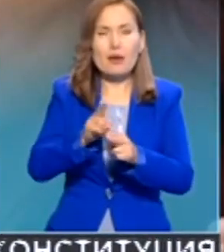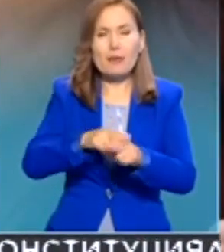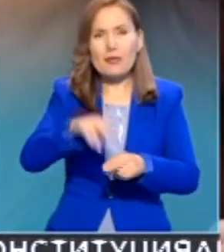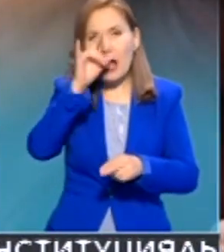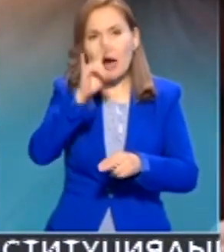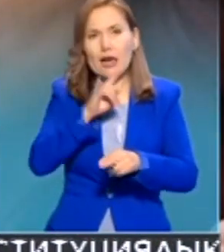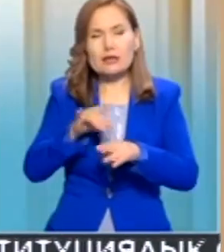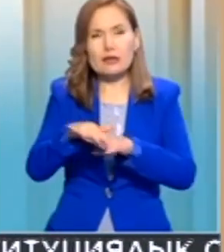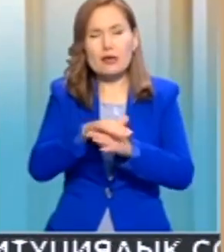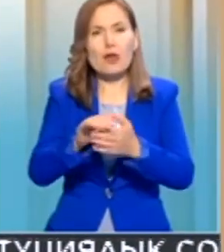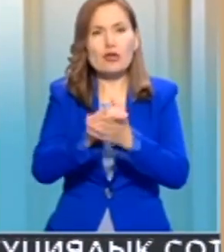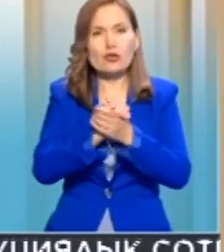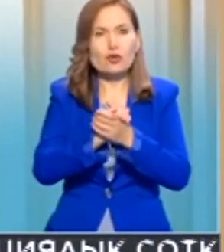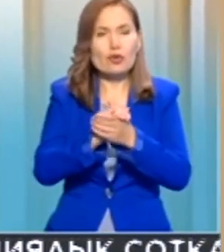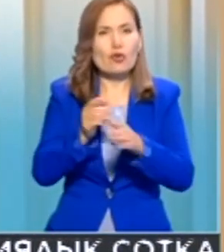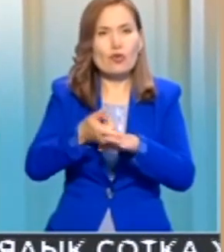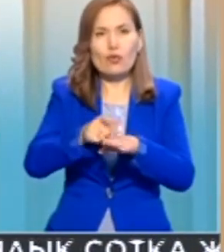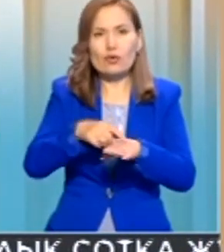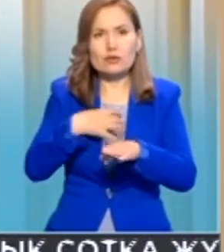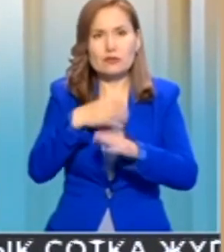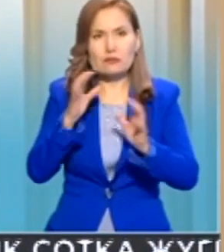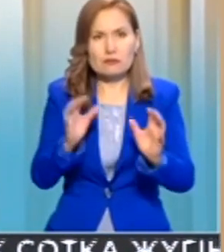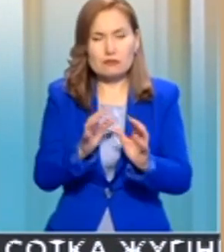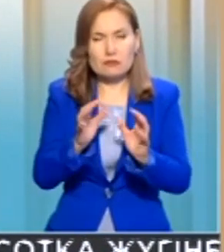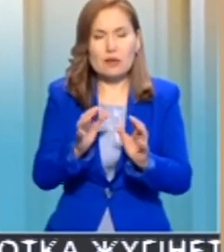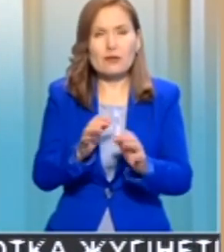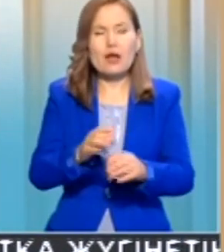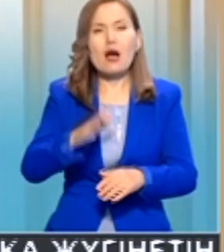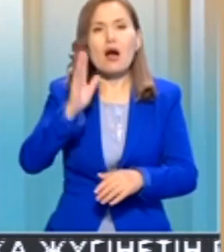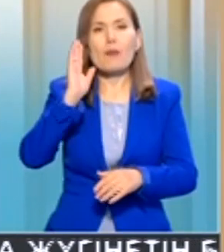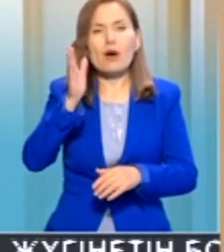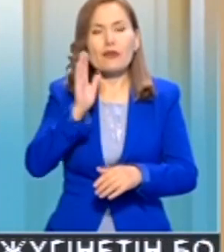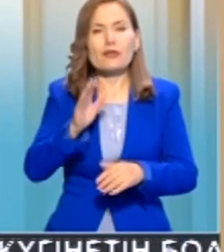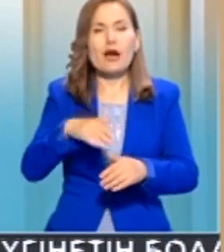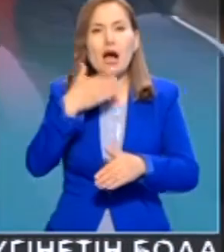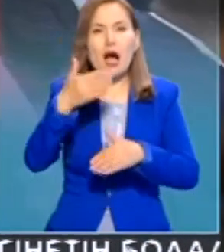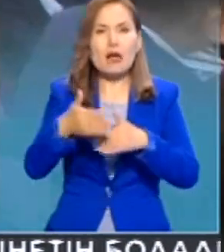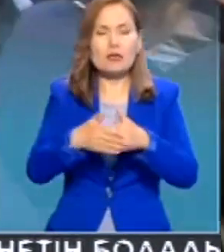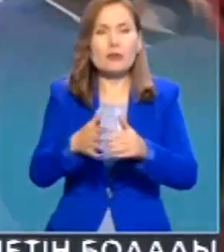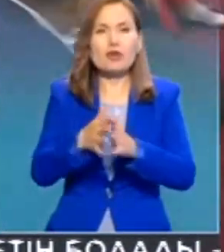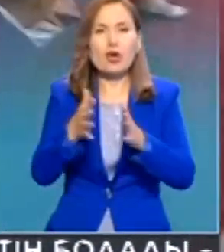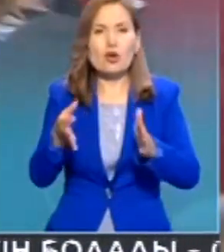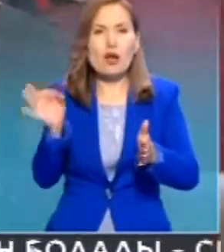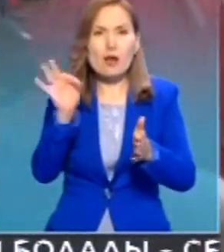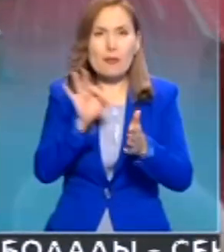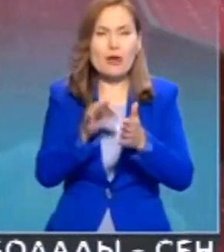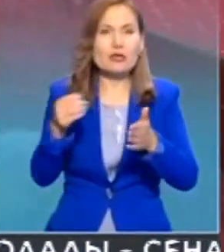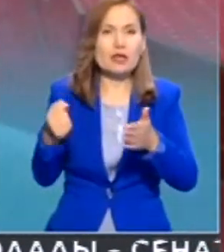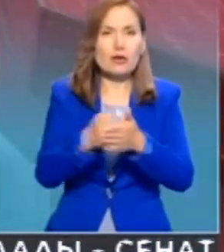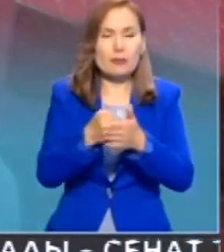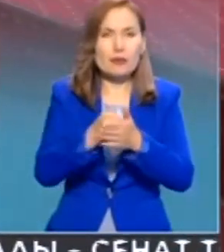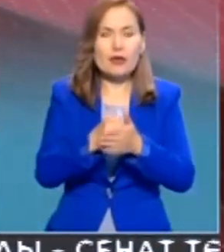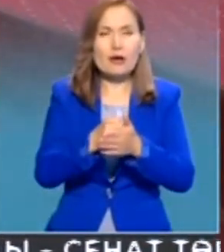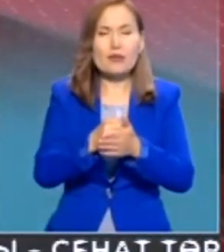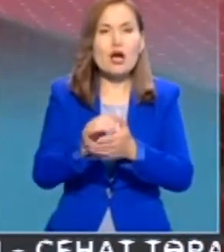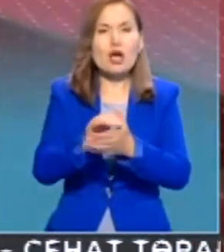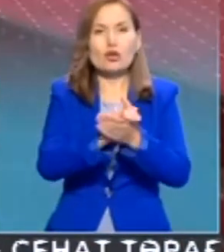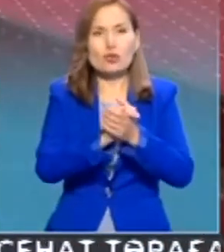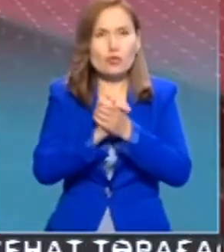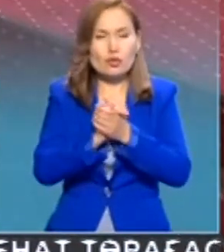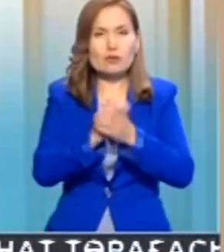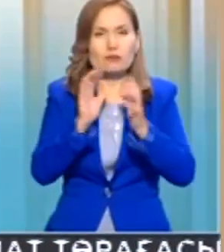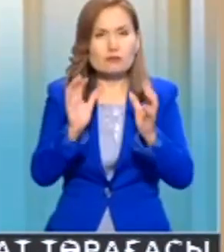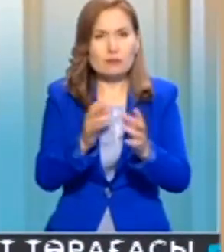елдің тұтастығы керек. Ең алдымен осы алдымызға қойған үлкен мақсаттарға жетуіміз үшін ауызбіршілік қажет.